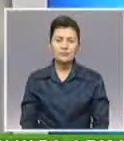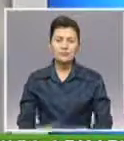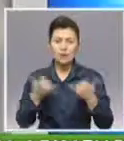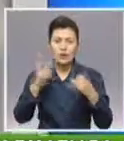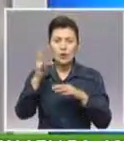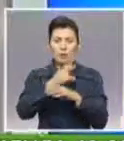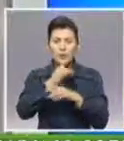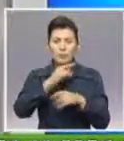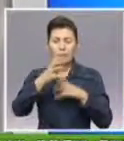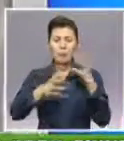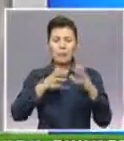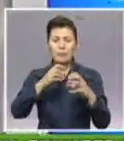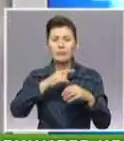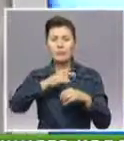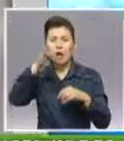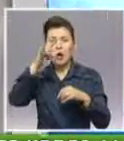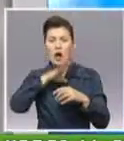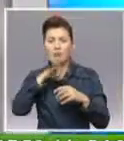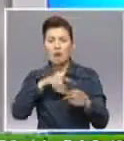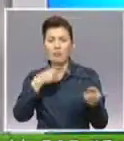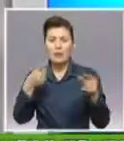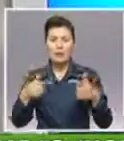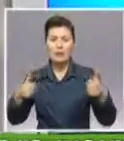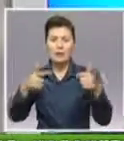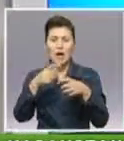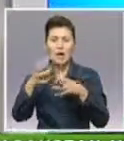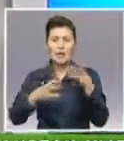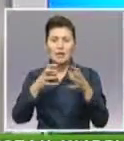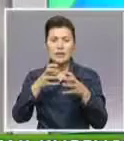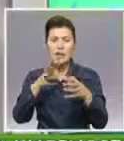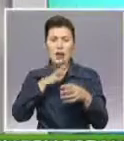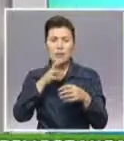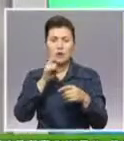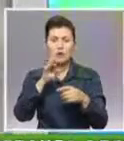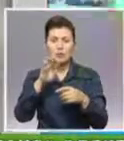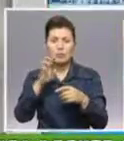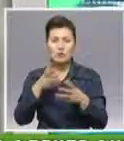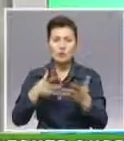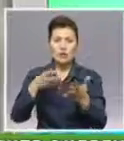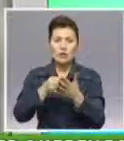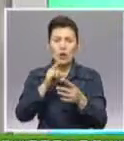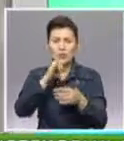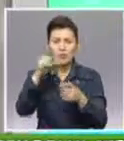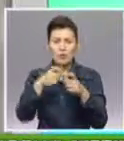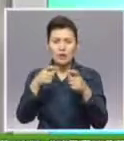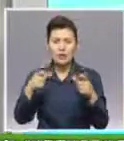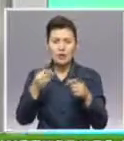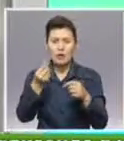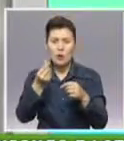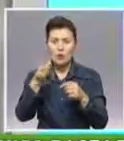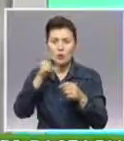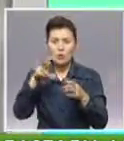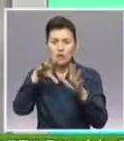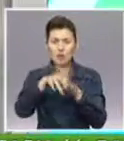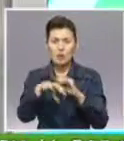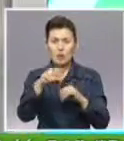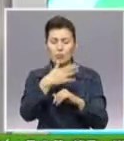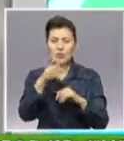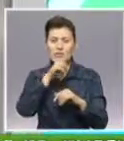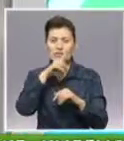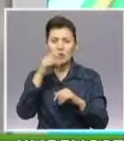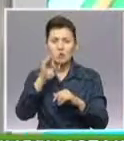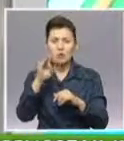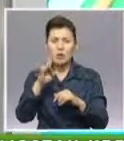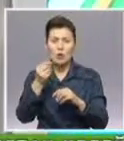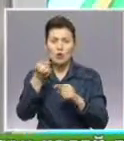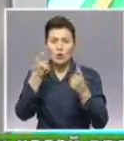Бүгін түнде еларалық әуе тасымалдаушылары бірлестігі халықаралық рейстерге рубльмен төленетін әуе билеттеріне валюталық курс енгізбек. Бұл Ресей